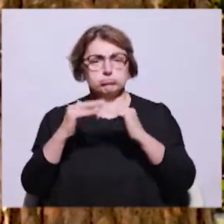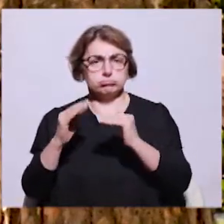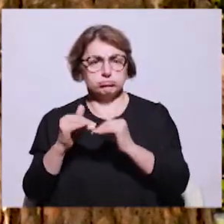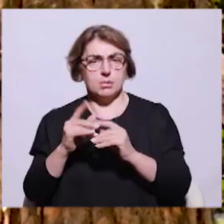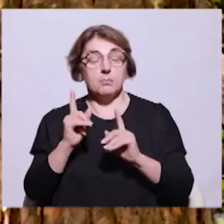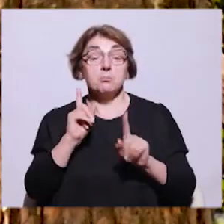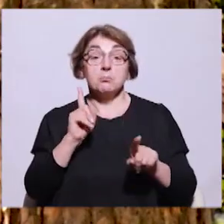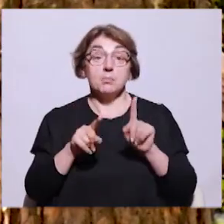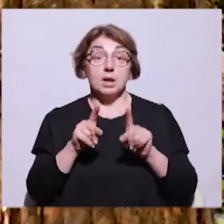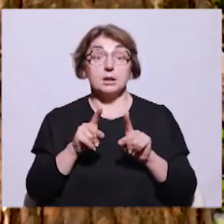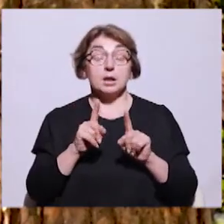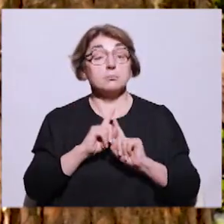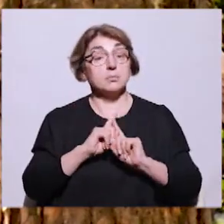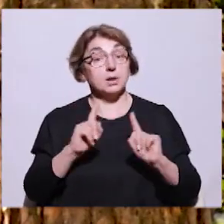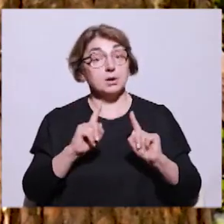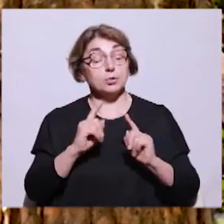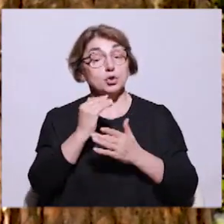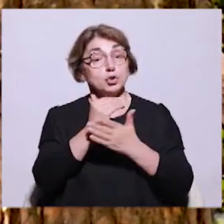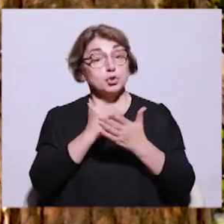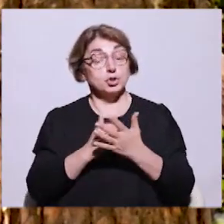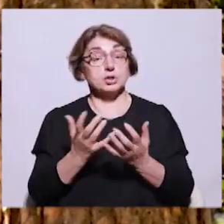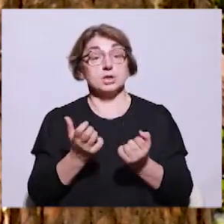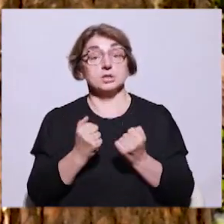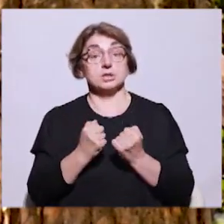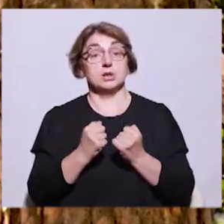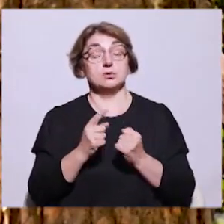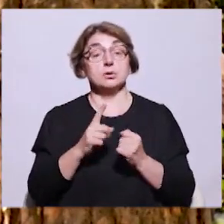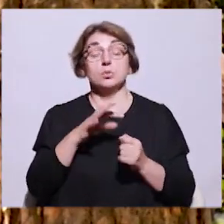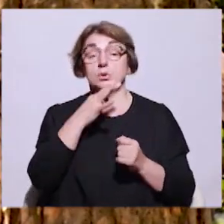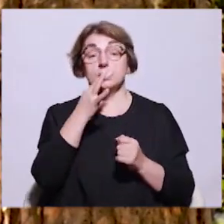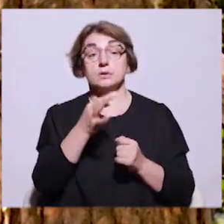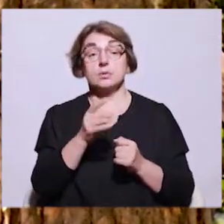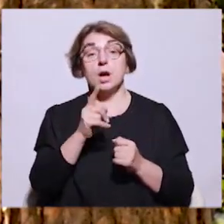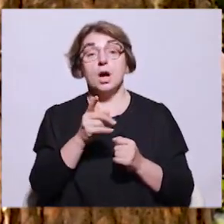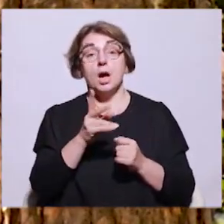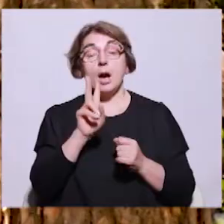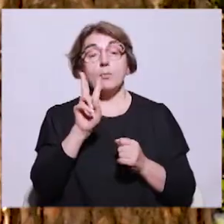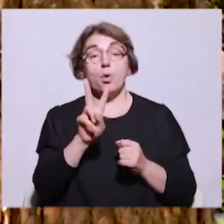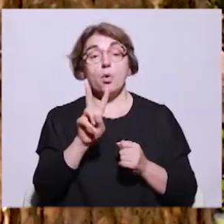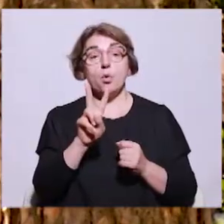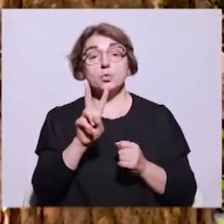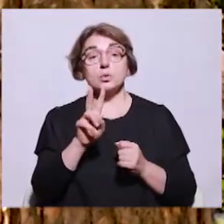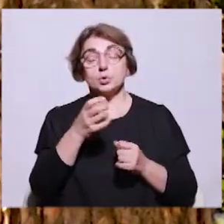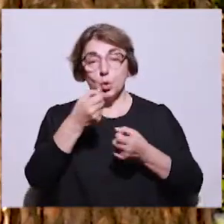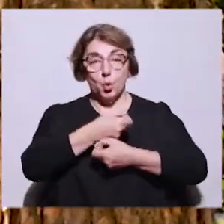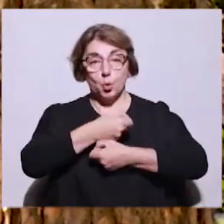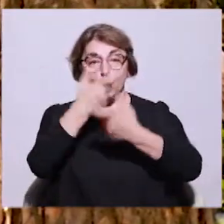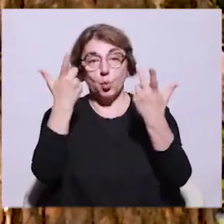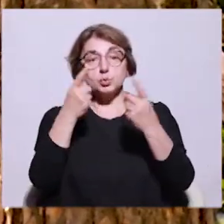მაგრამ ხანდახან გარკვეულ შედეგსაც იძლეოდა. და უნდა ითქვას, რომ აი ამ ორი